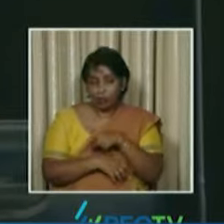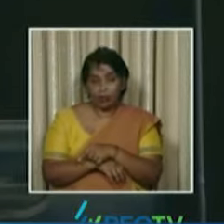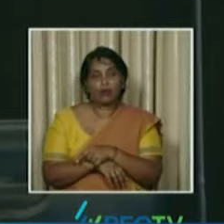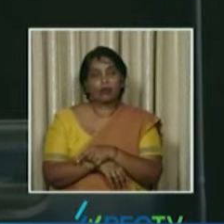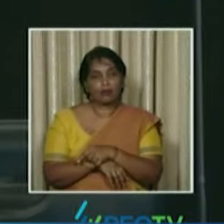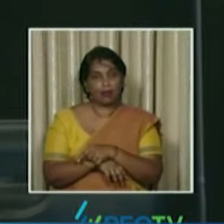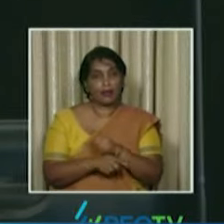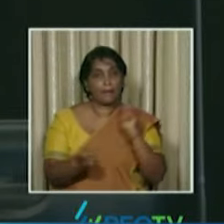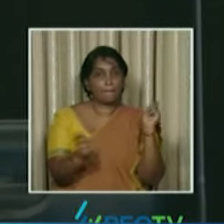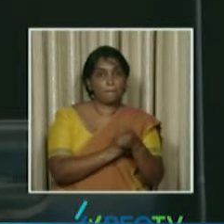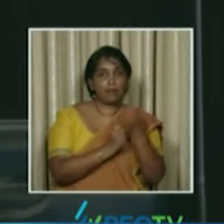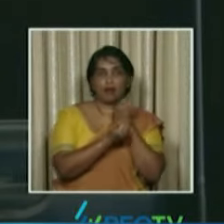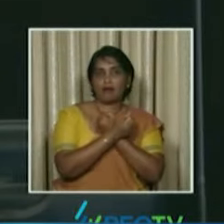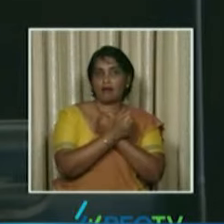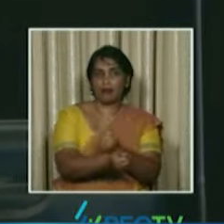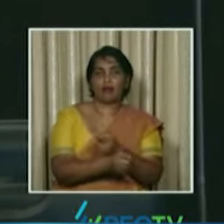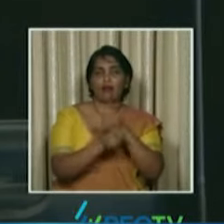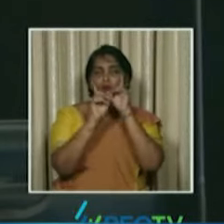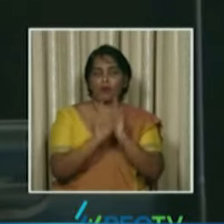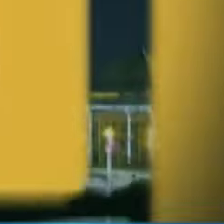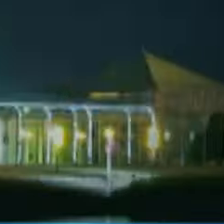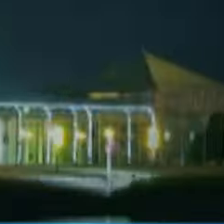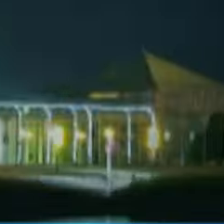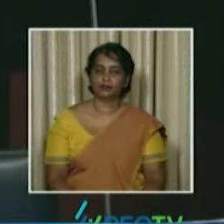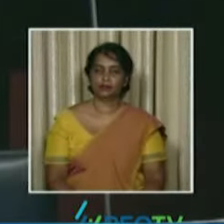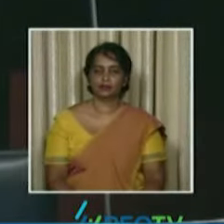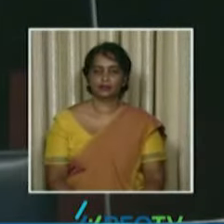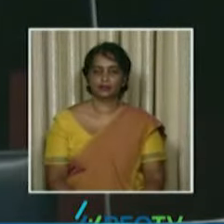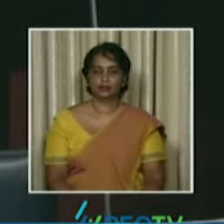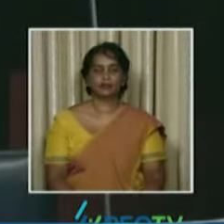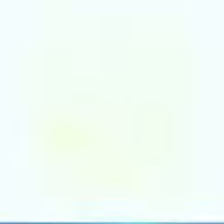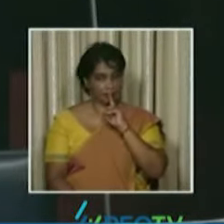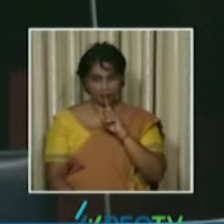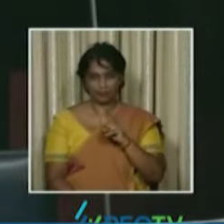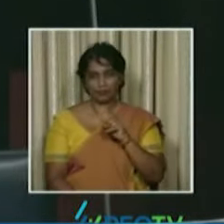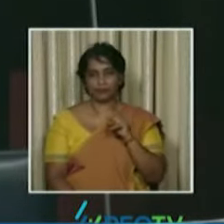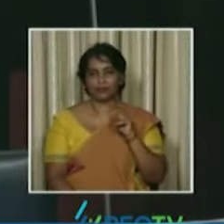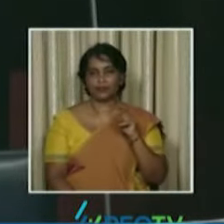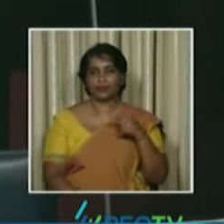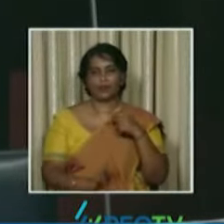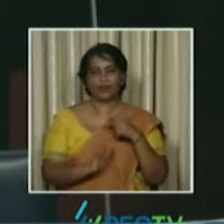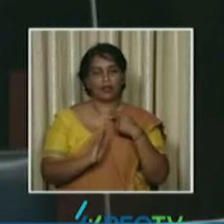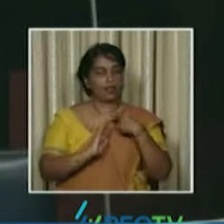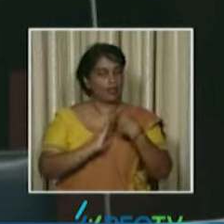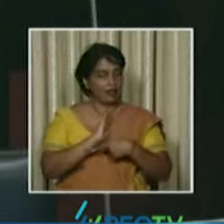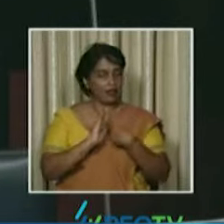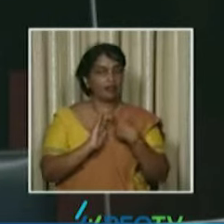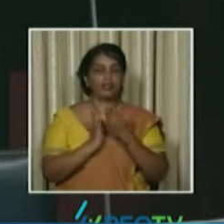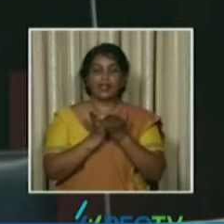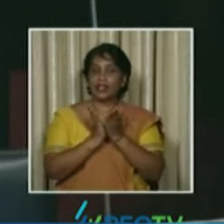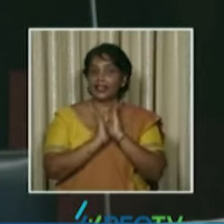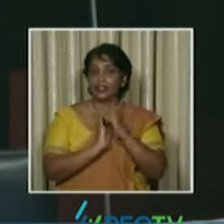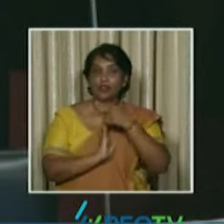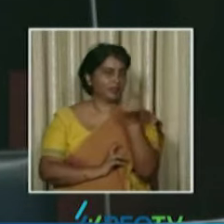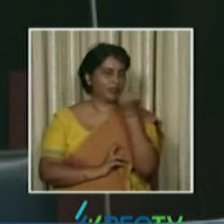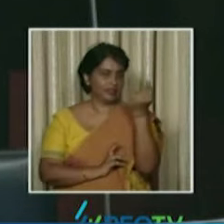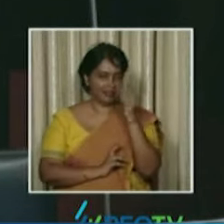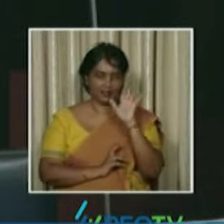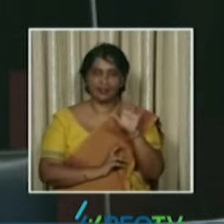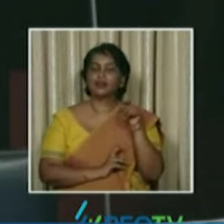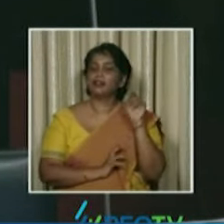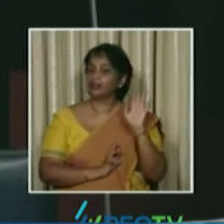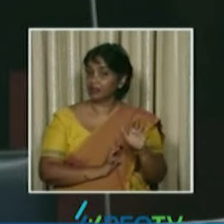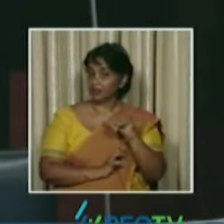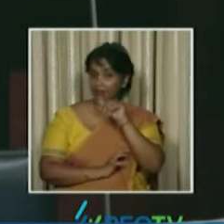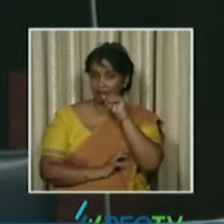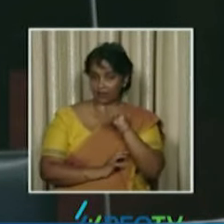හරි බැට්මන් අත්අඩංගුවට ගන්නවා වගේ වැඩක් තමයි වෙලා තියෙන්නේ. සඳහන් කරනවා ලංකාව ඉන්දියන් සාගරයේ මුතු ඇටය කියලා. නමුත්